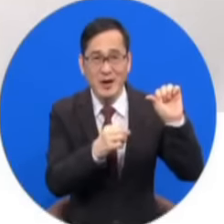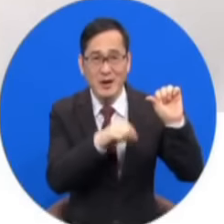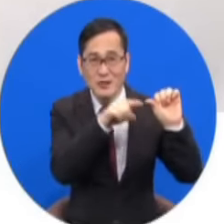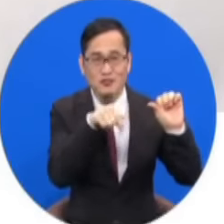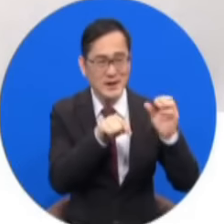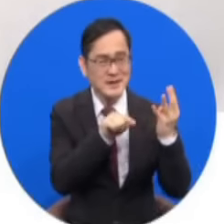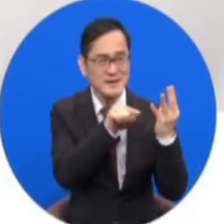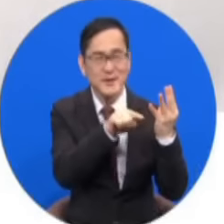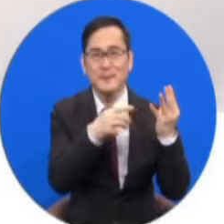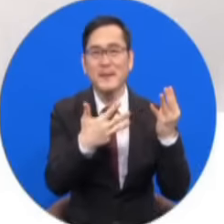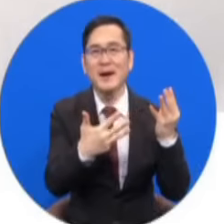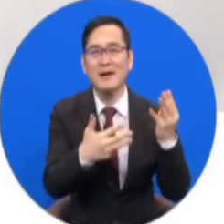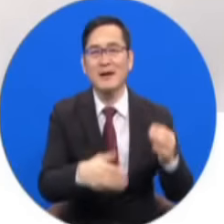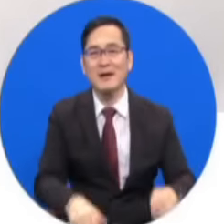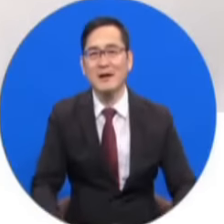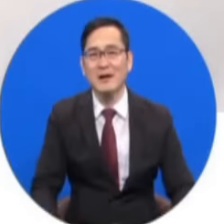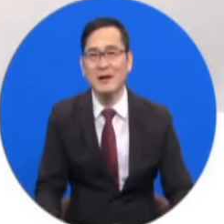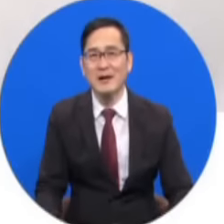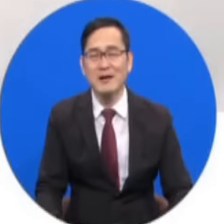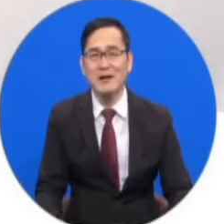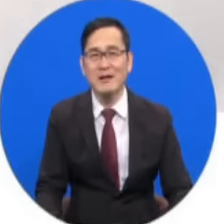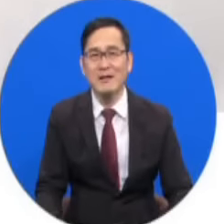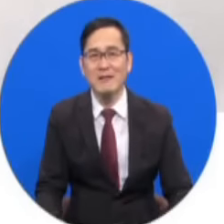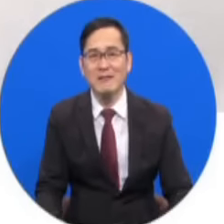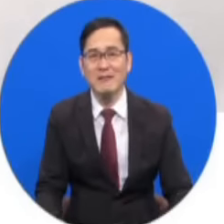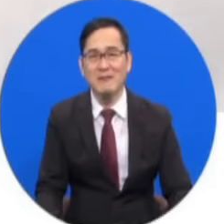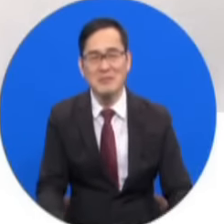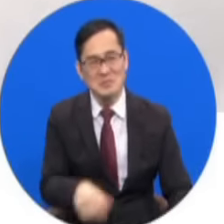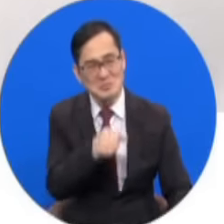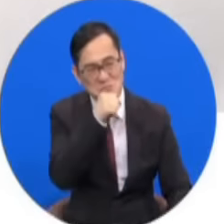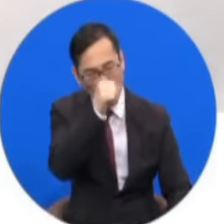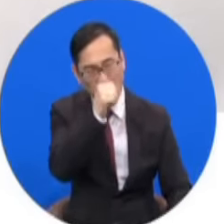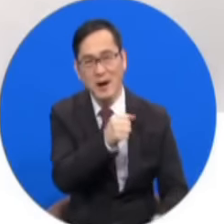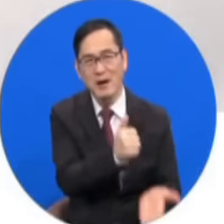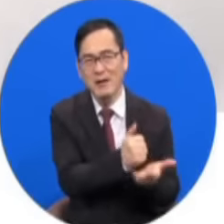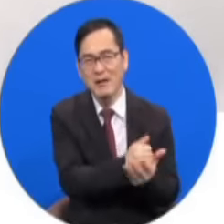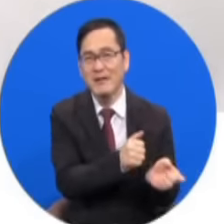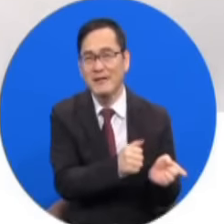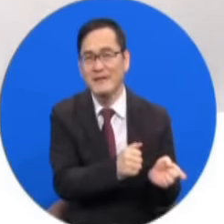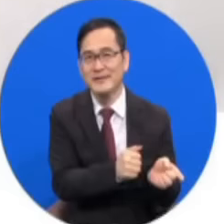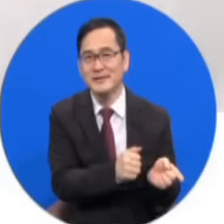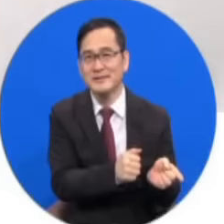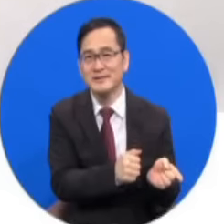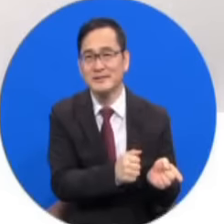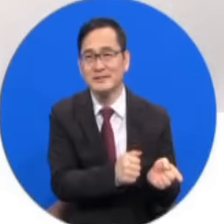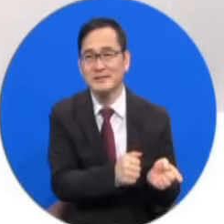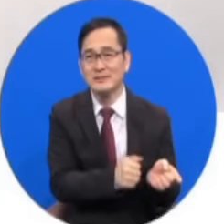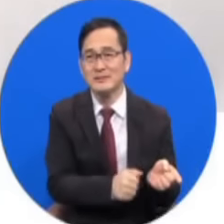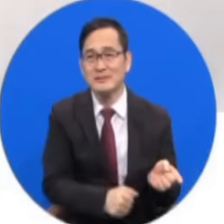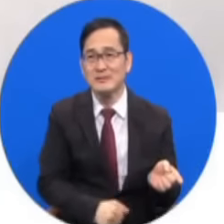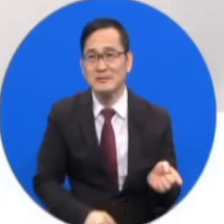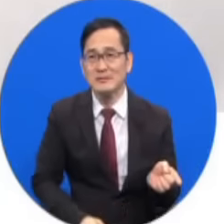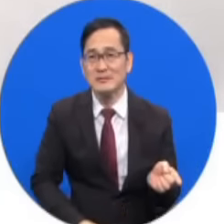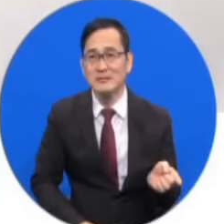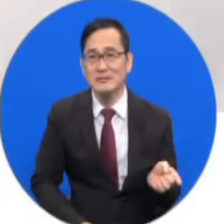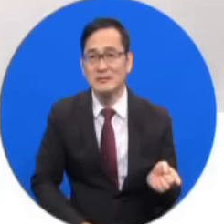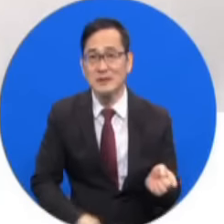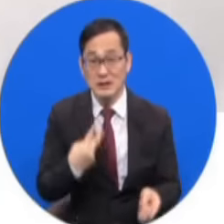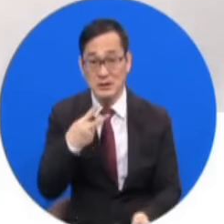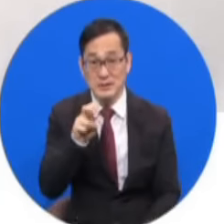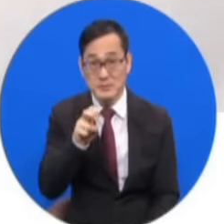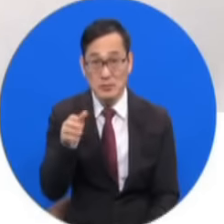하니까 이게 만약에 문재인 대통령 만 2020 년 이후라고 하면 모르겠는데 2020년부터 후기가